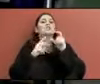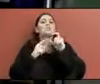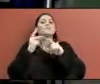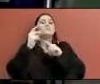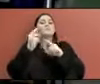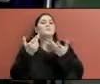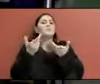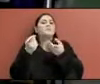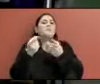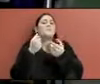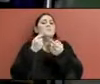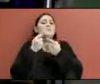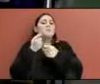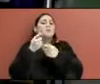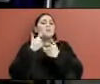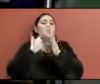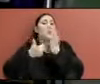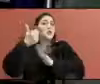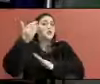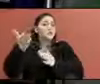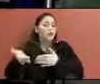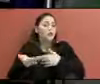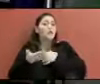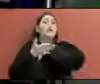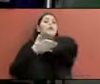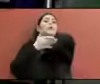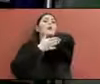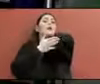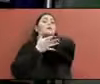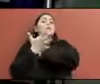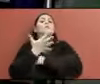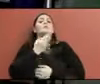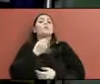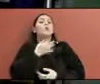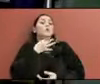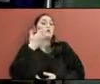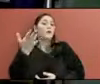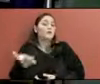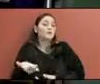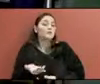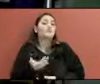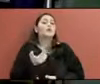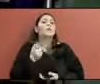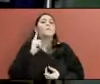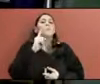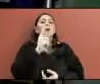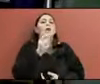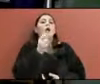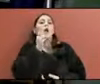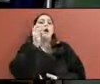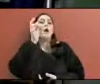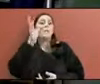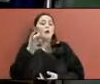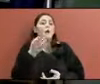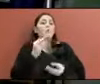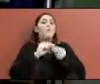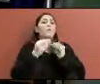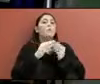evet, beyefendiye konuyu açtığımızda, evet, sağ olsun kendisi hemen bir talimatla soruna çözüm